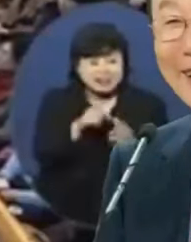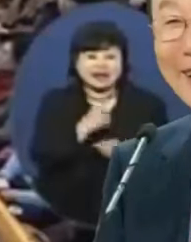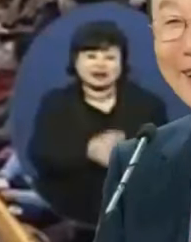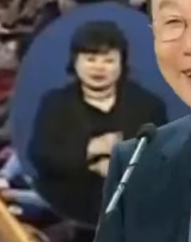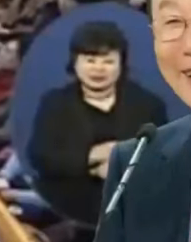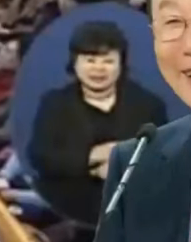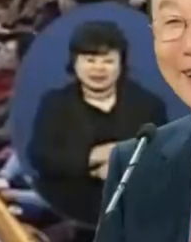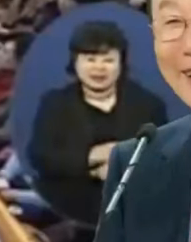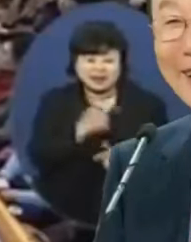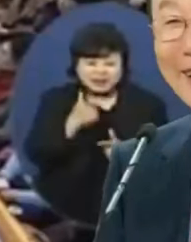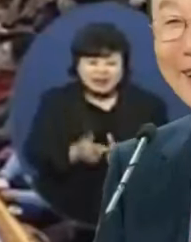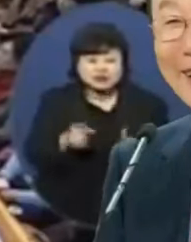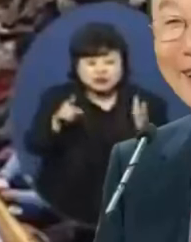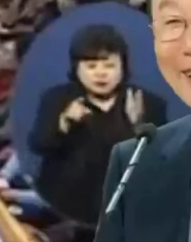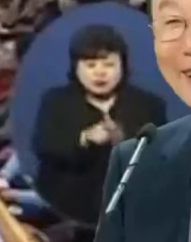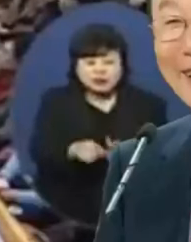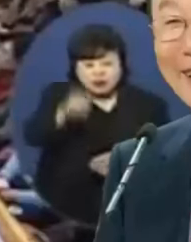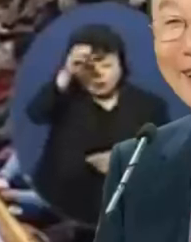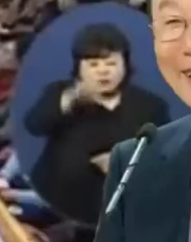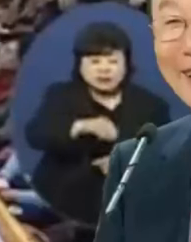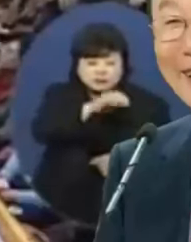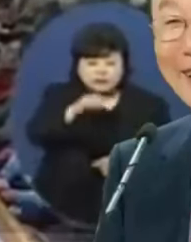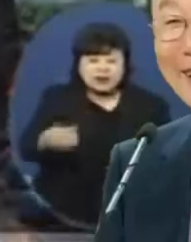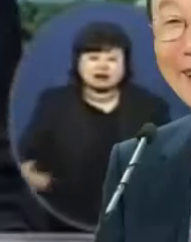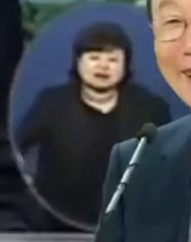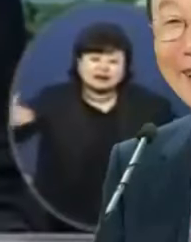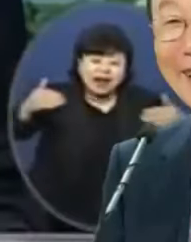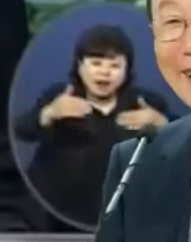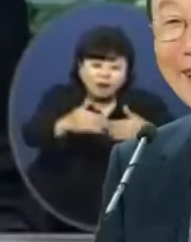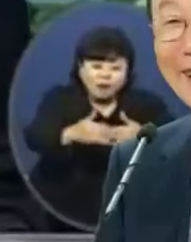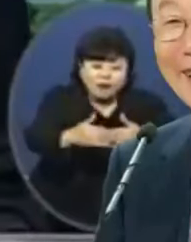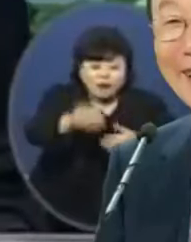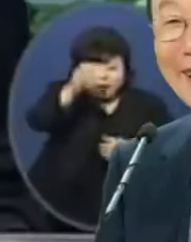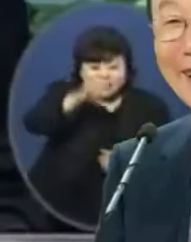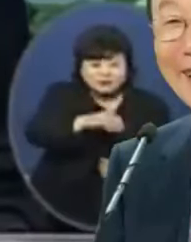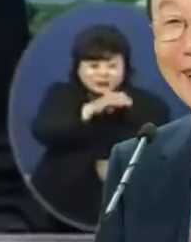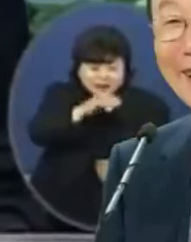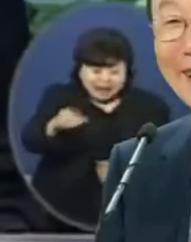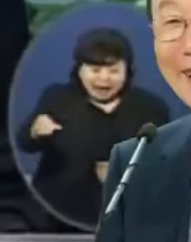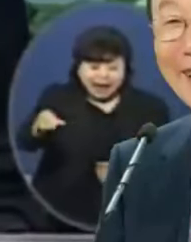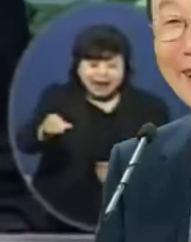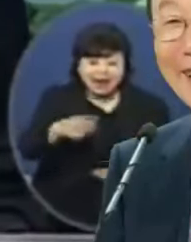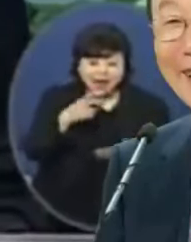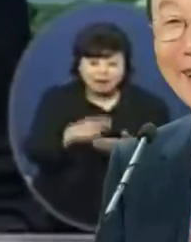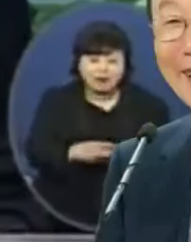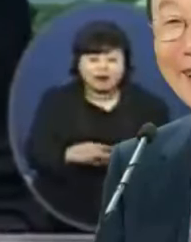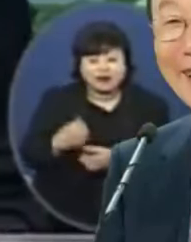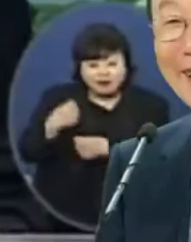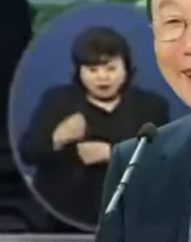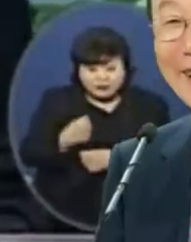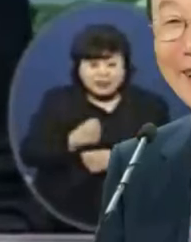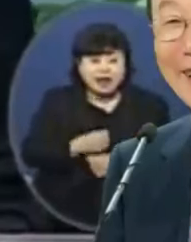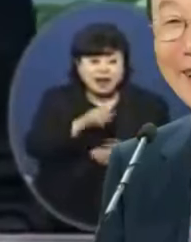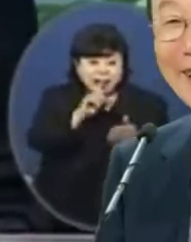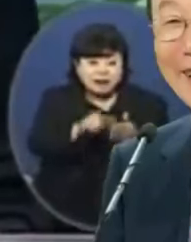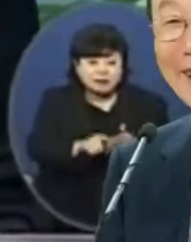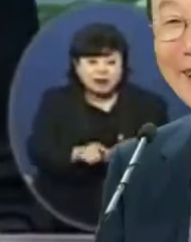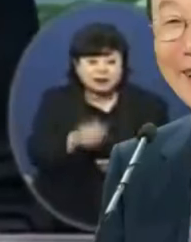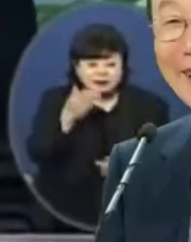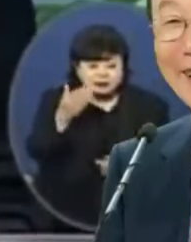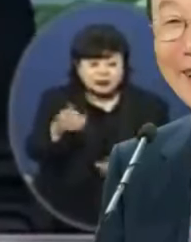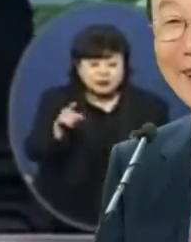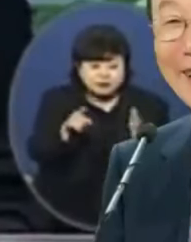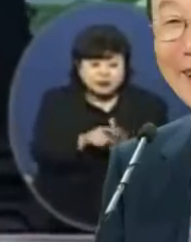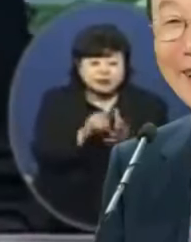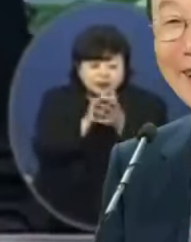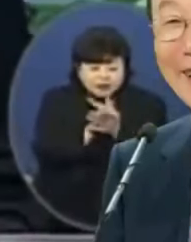것입니다. 예수를 믿고 십자가를 끌어안고 십자가의 법궤를 걸머지게 하면은 저들이